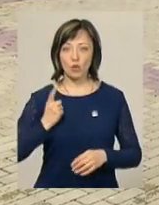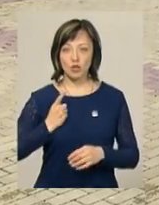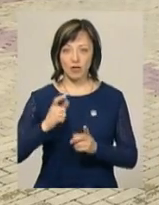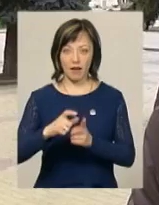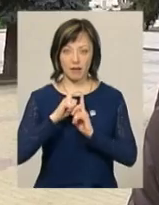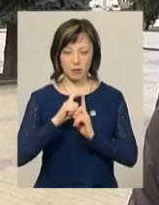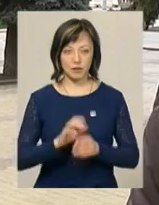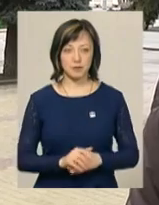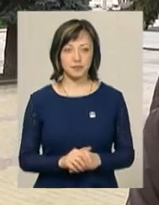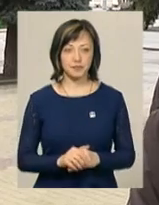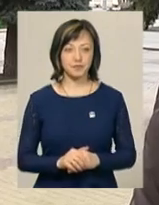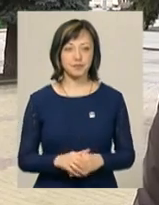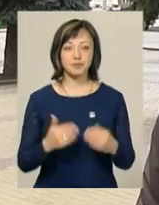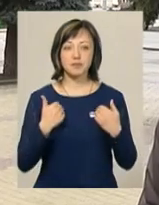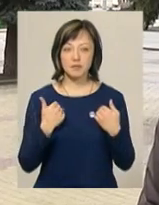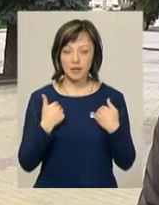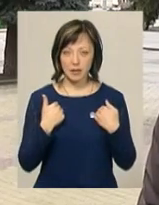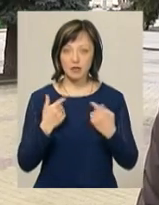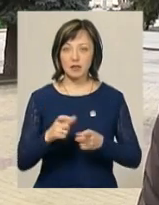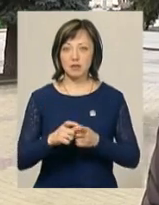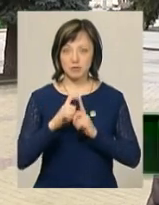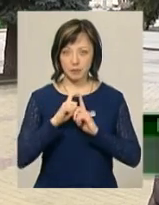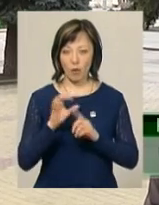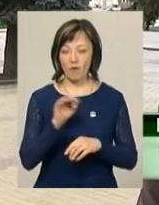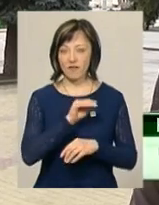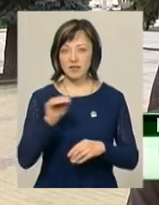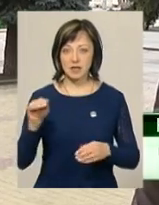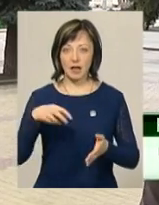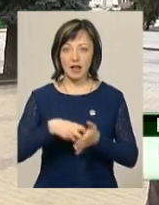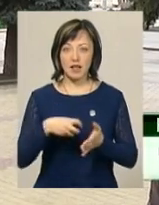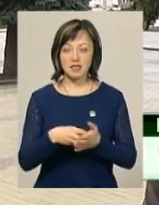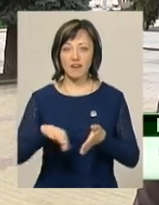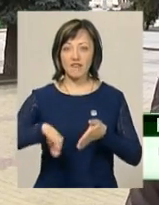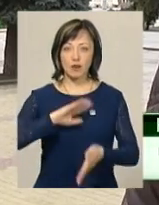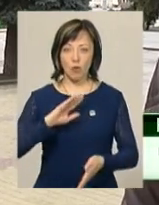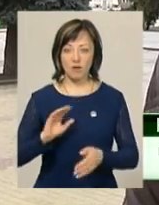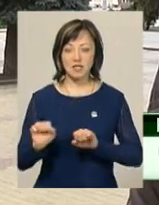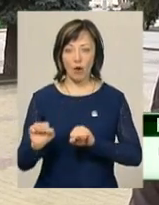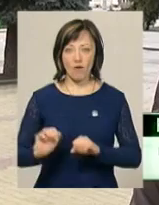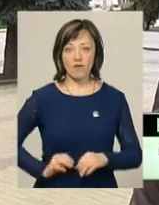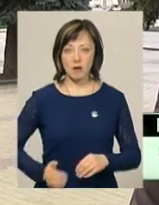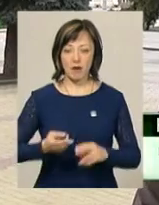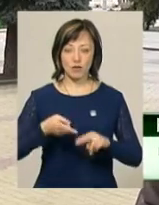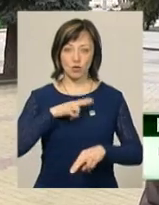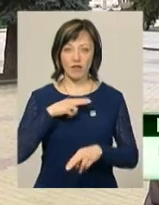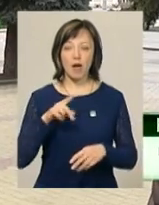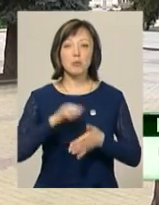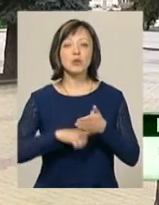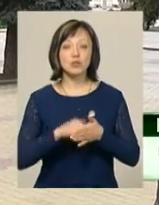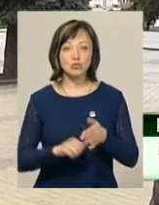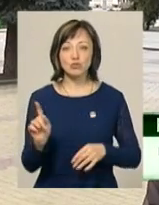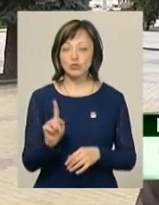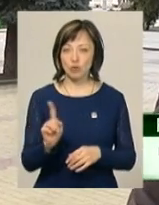на відповідь. «Мені прийшов офіційний лист з відмовою від страхової компанії відшкодувати мої збитки, мотивуючи це